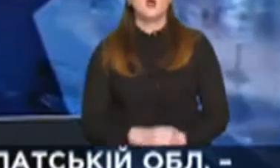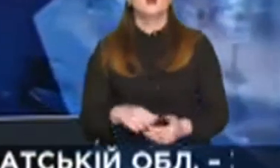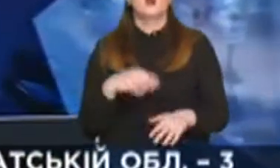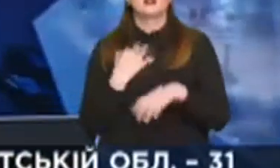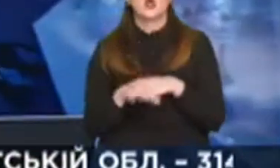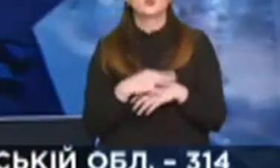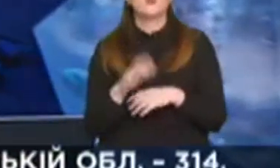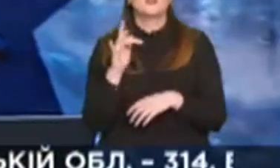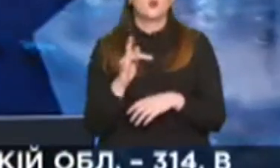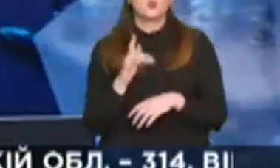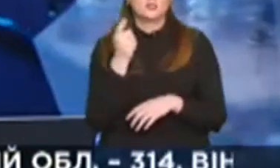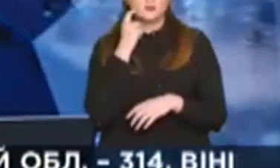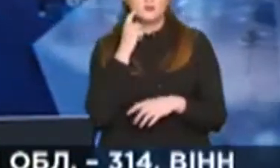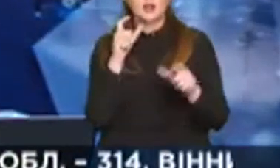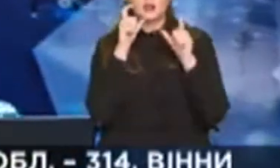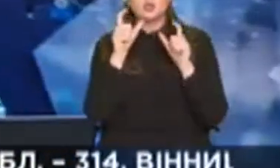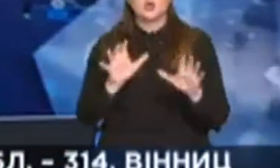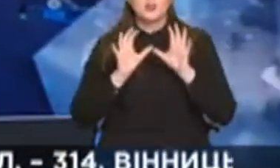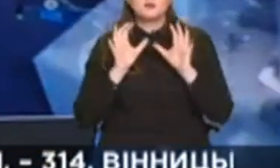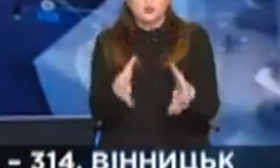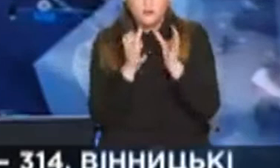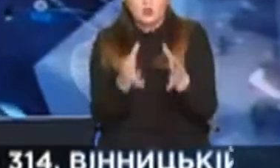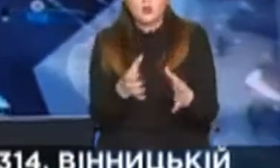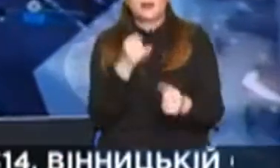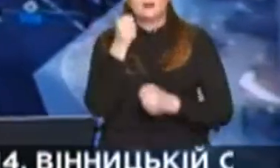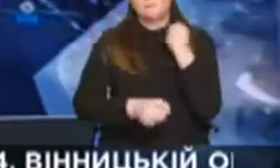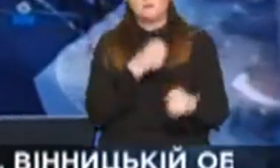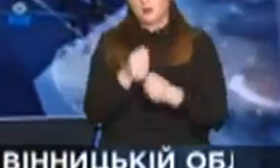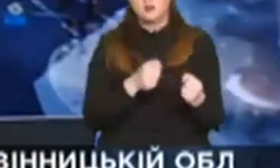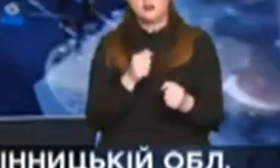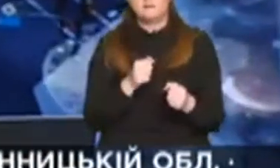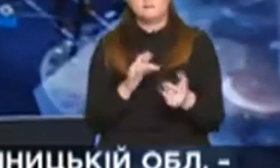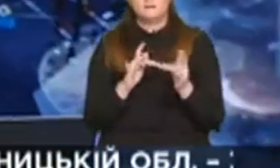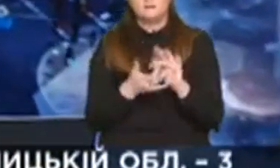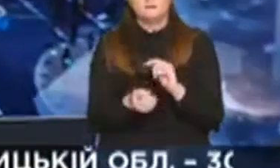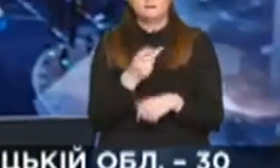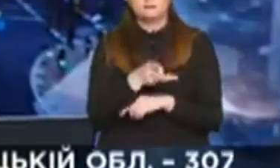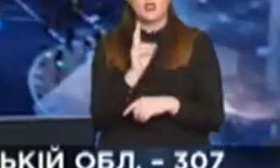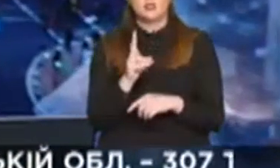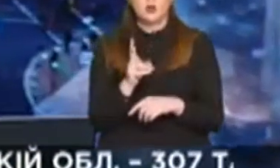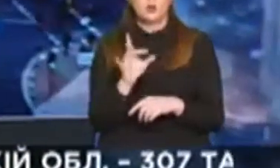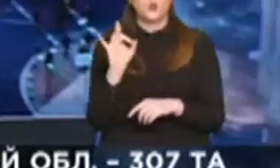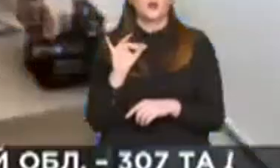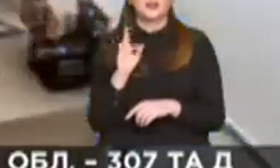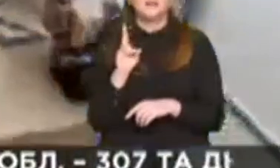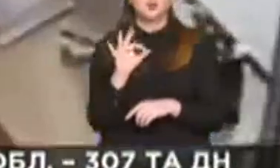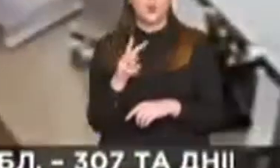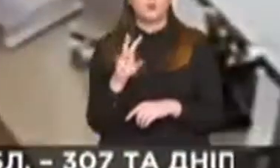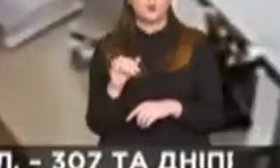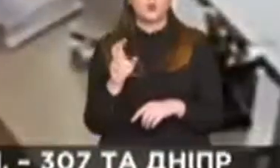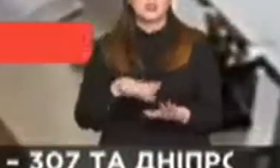Катування у кріслі стоматолога. Кричала, штовхала, трусила і била. В мережі з'явилося відео, як у Рівному дитячий